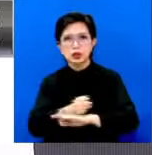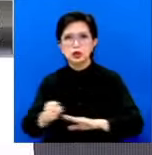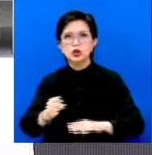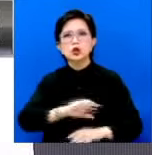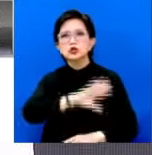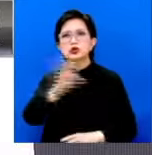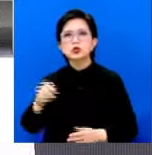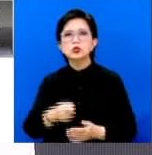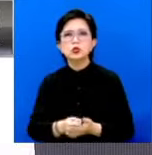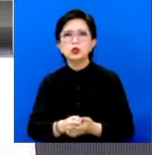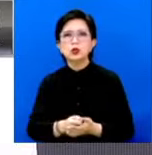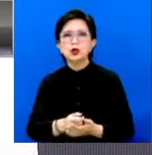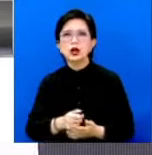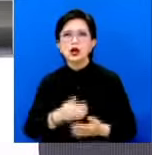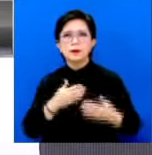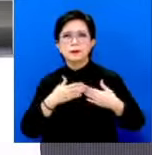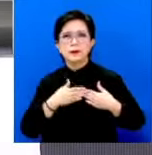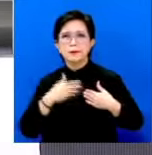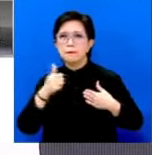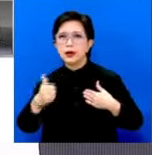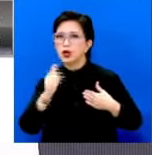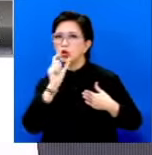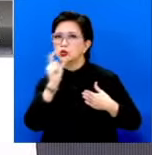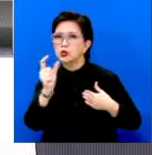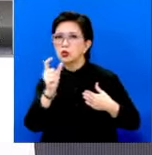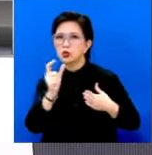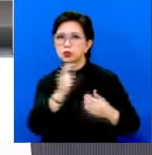itu pasti terjadi di Kabupaten Sorong.